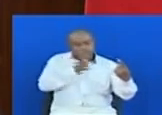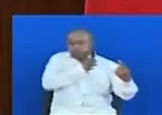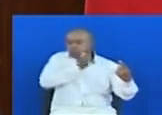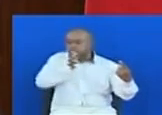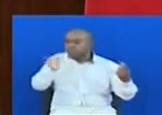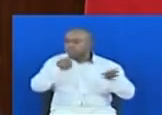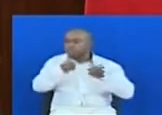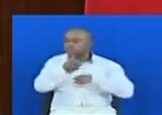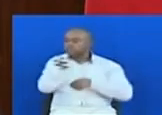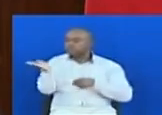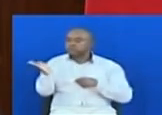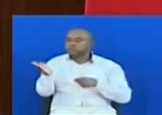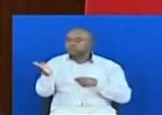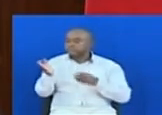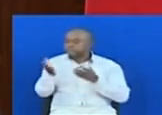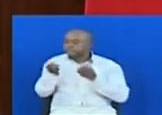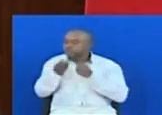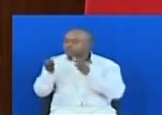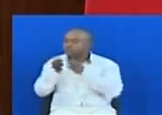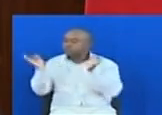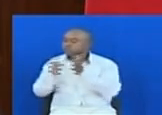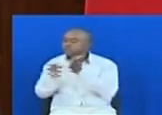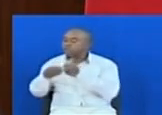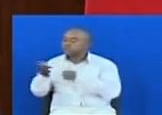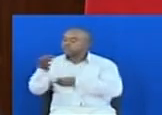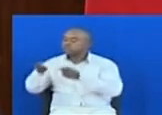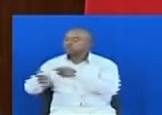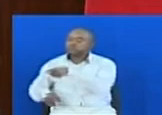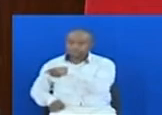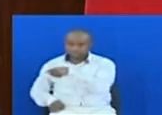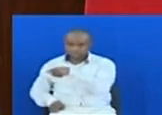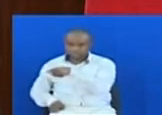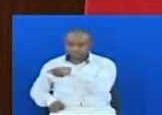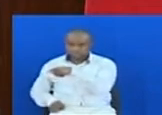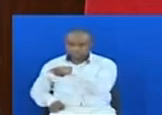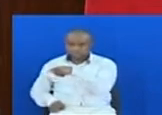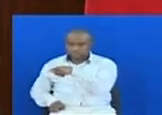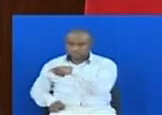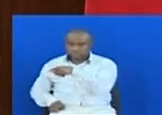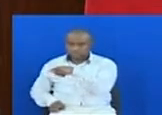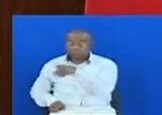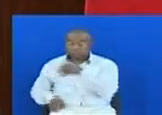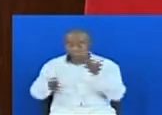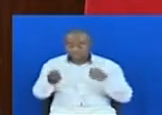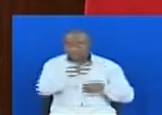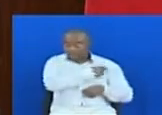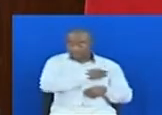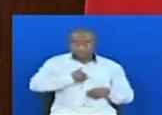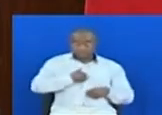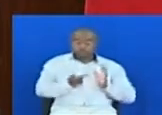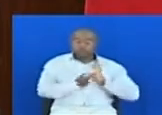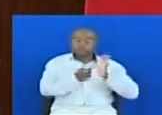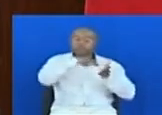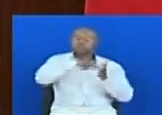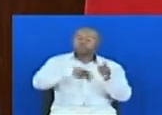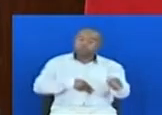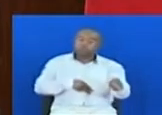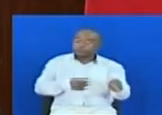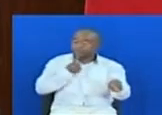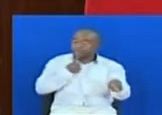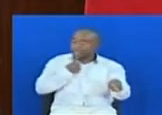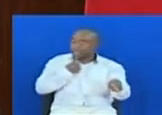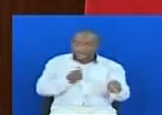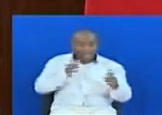hizi zinaweza zikaleta fursa gani za kiuchumi. Kusimama kwa mheshimiwa rais kuona kwamba jamani